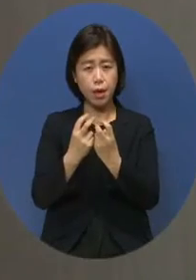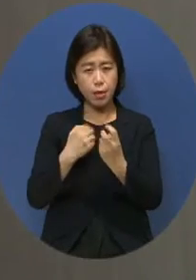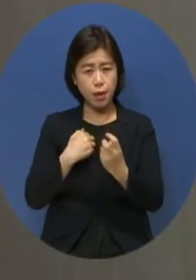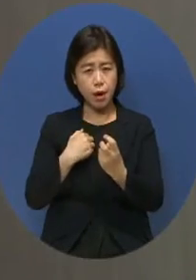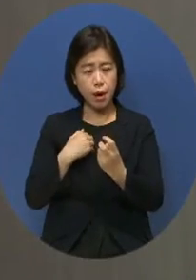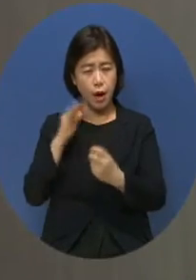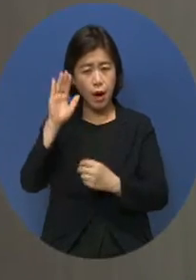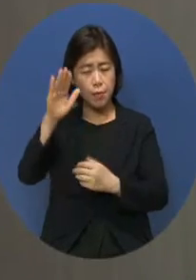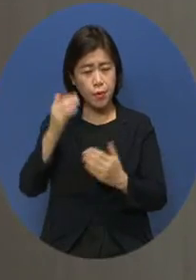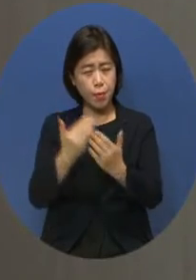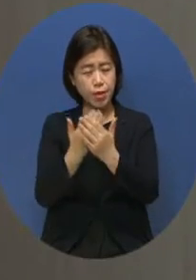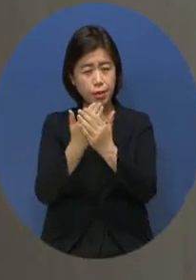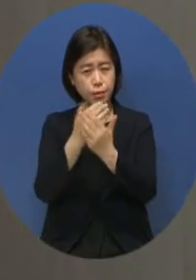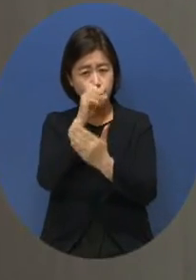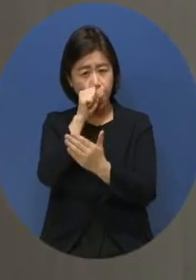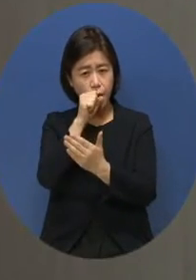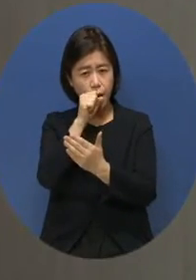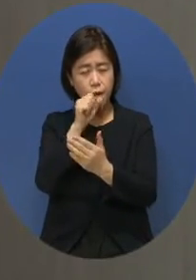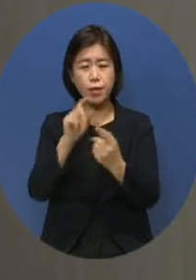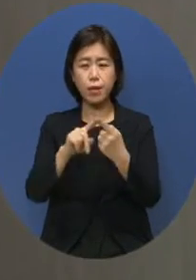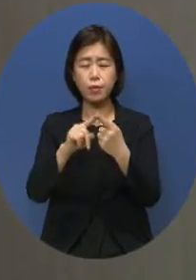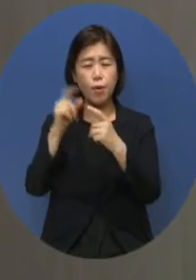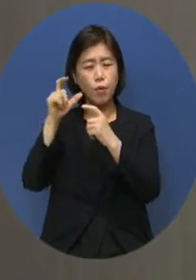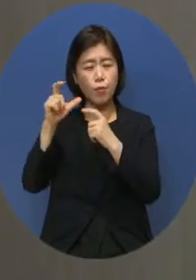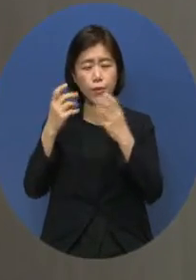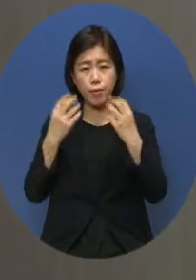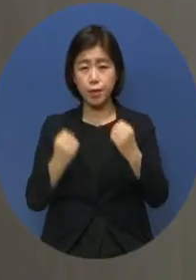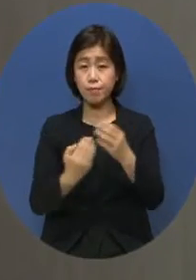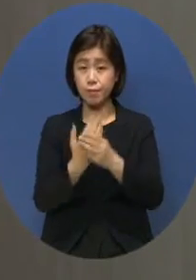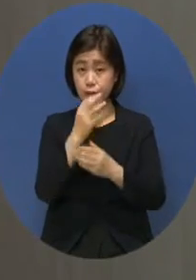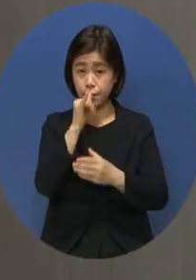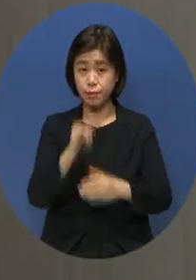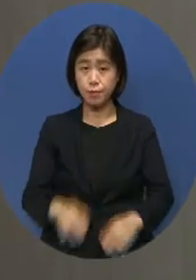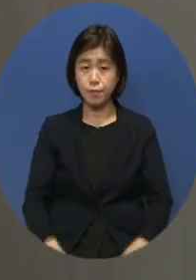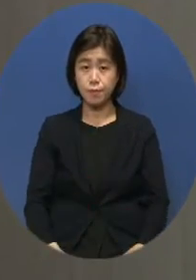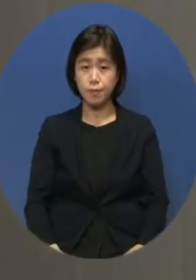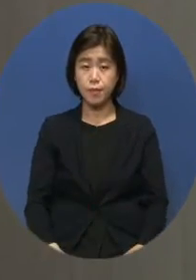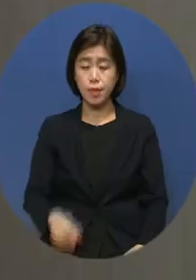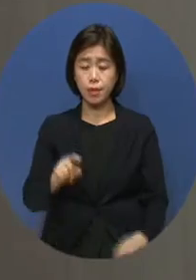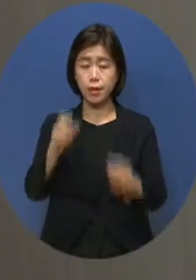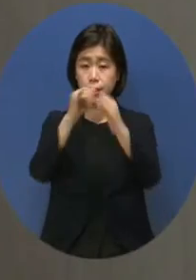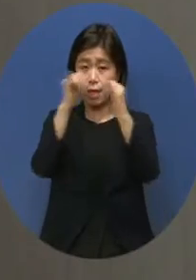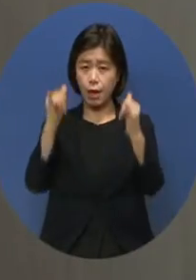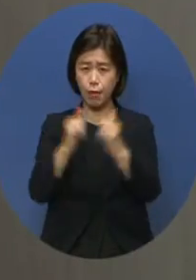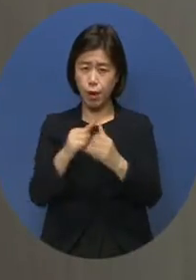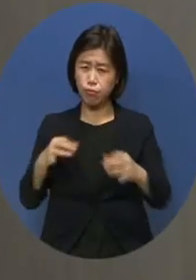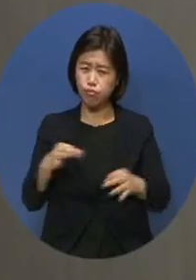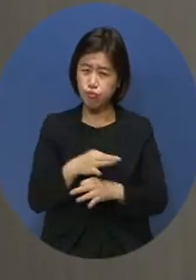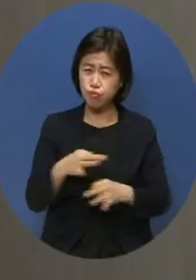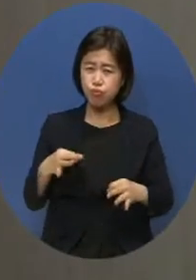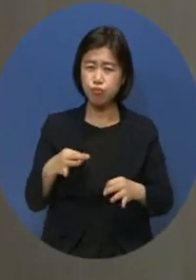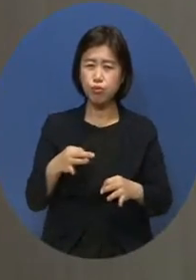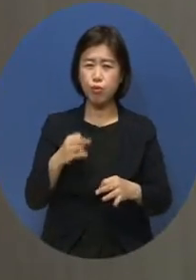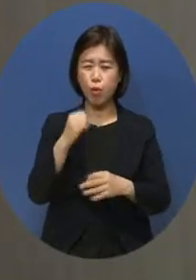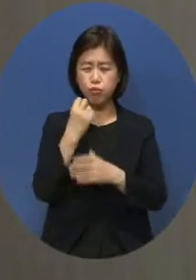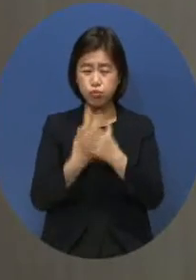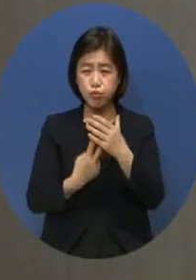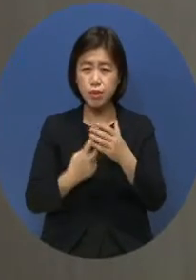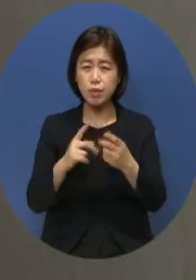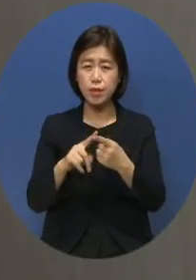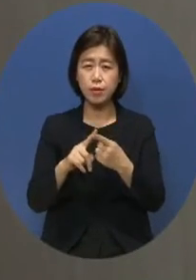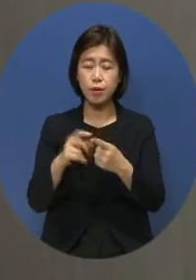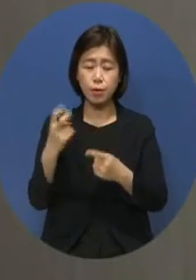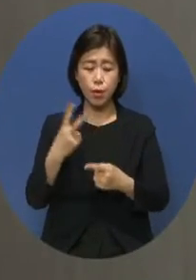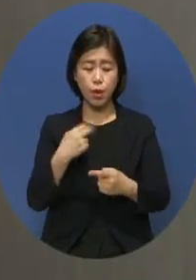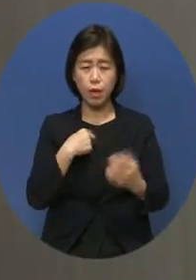근데 마음속을 가만히 들여다보면 늘 제 마음속에서는 이 사회의 부조리, 부정의함에 있어서 제 동생이